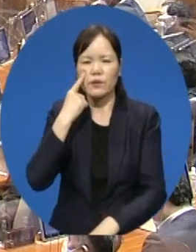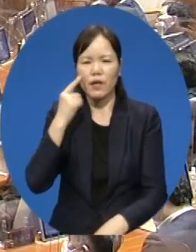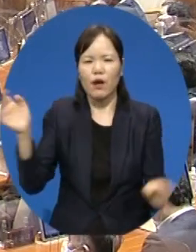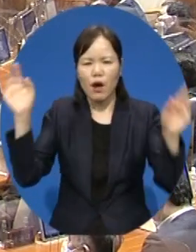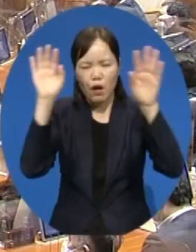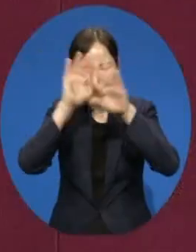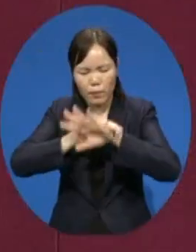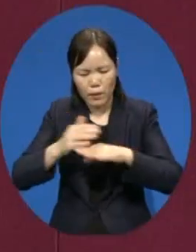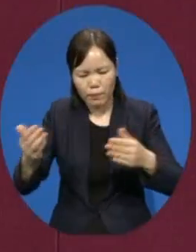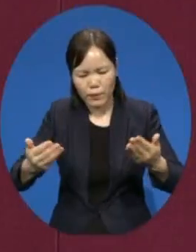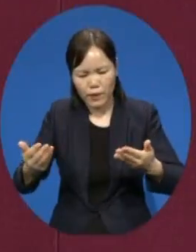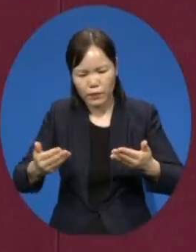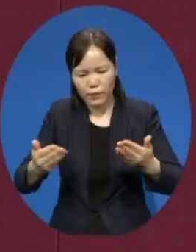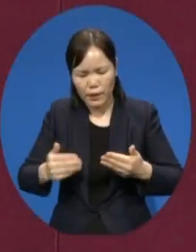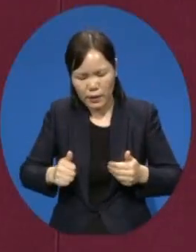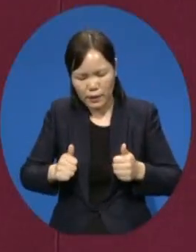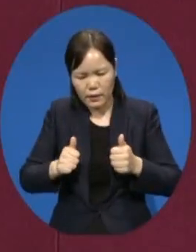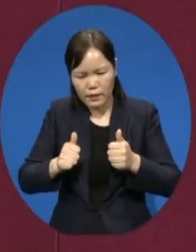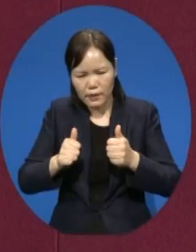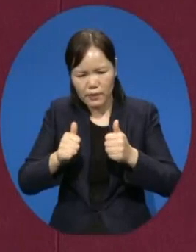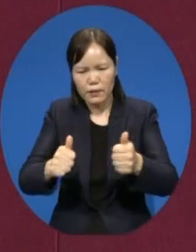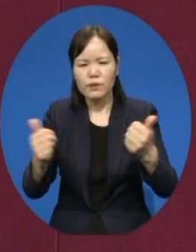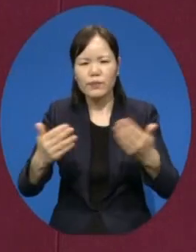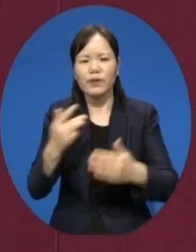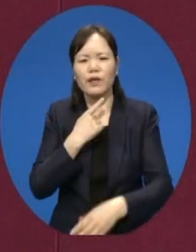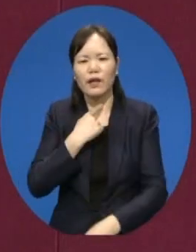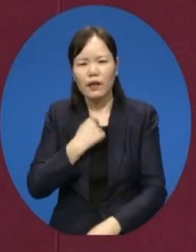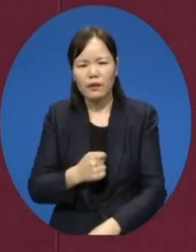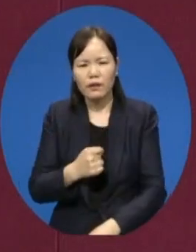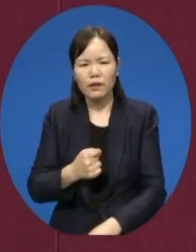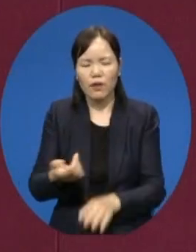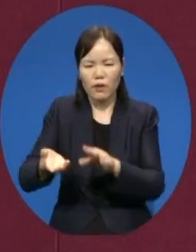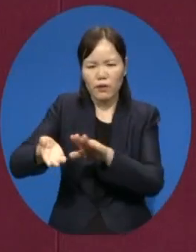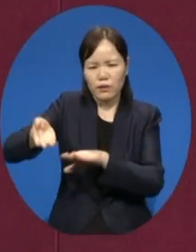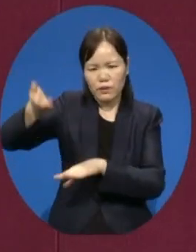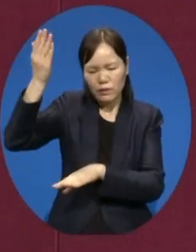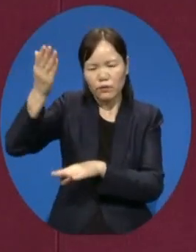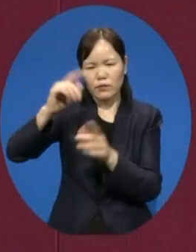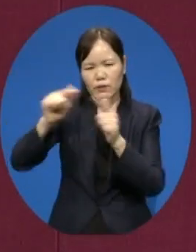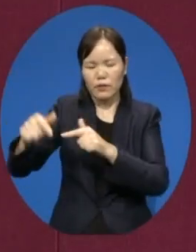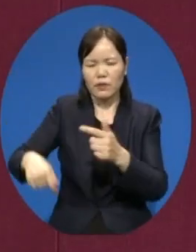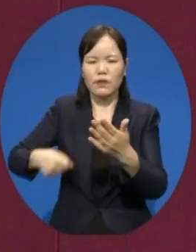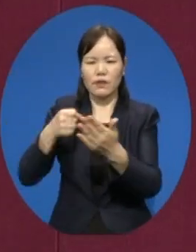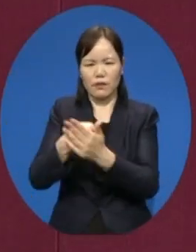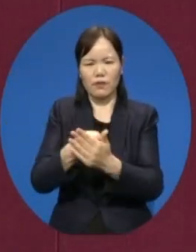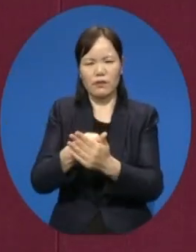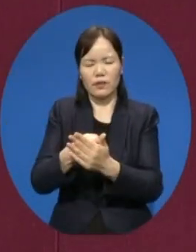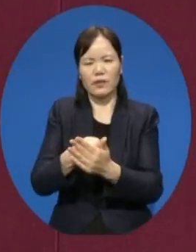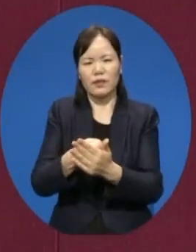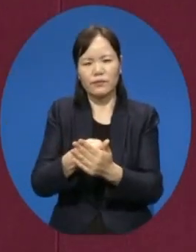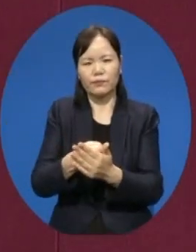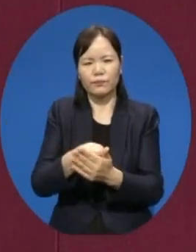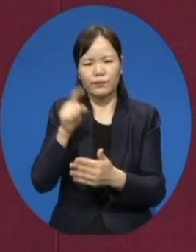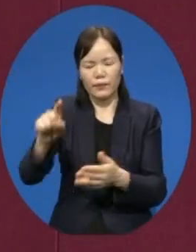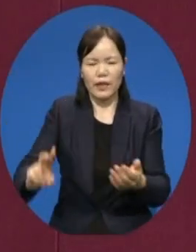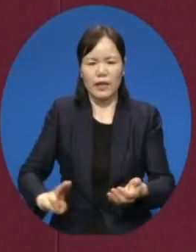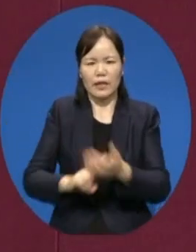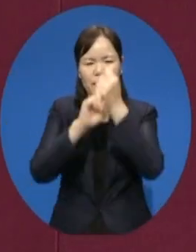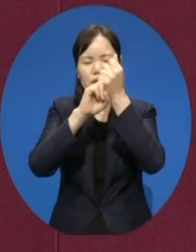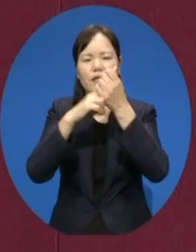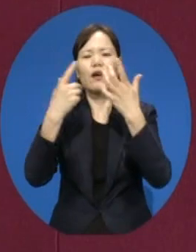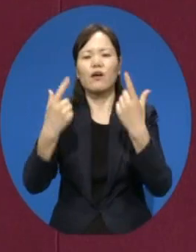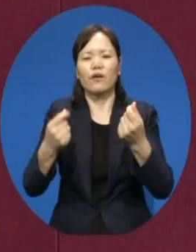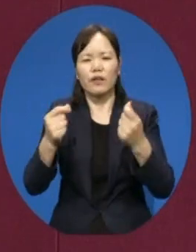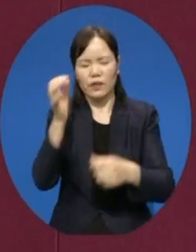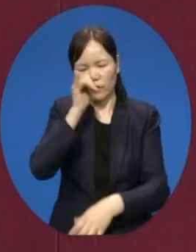설치면서 성실하게 근면하게 일해왔던 우리 선조들의 위대한 결단, 이 기적과도